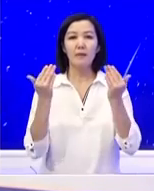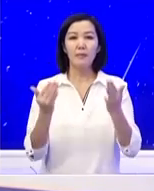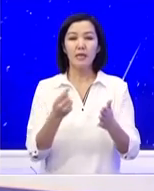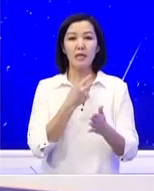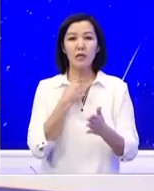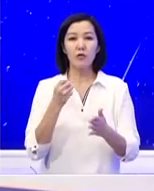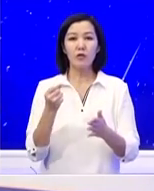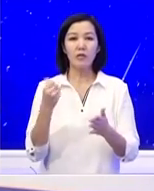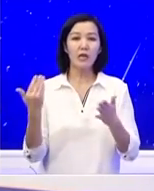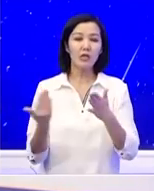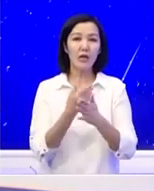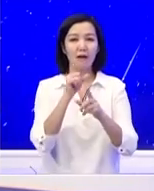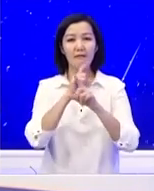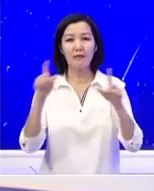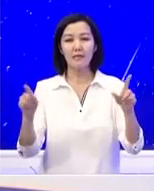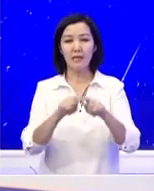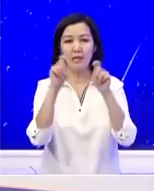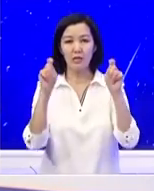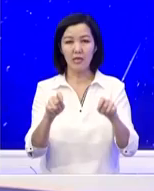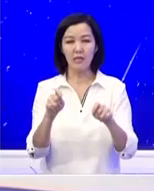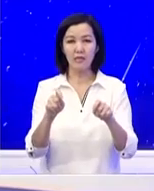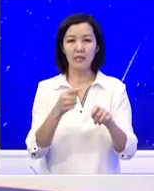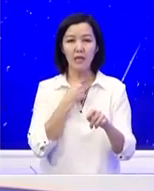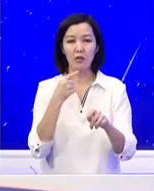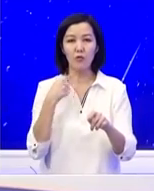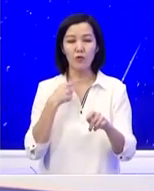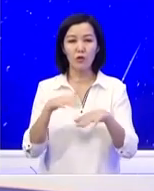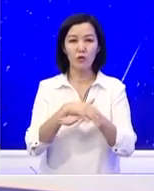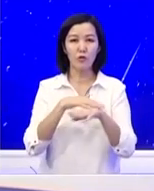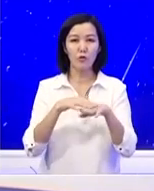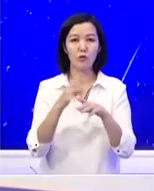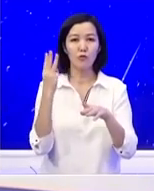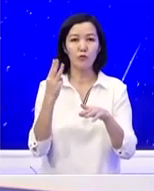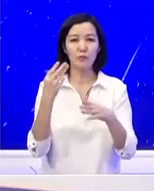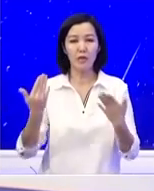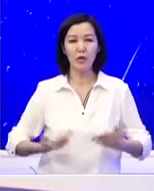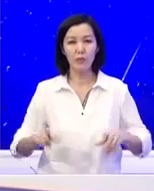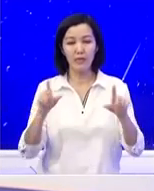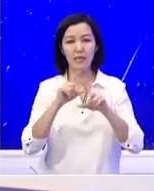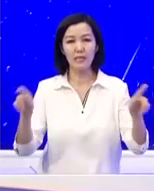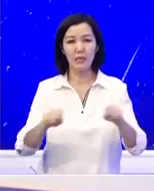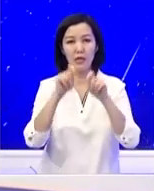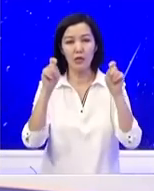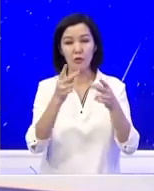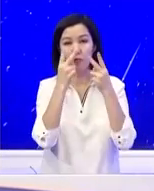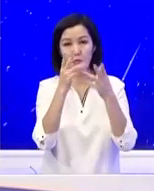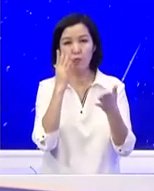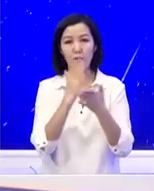Биыл Талдықорғанда бірнеше жаңа нысан қолданысқа беріледі. Облыс орталығының тұрғындары 3 бірдей әлеуметтік нысанның